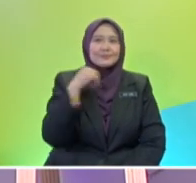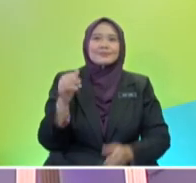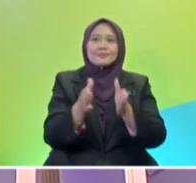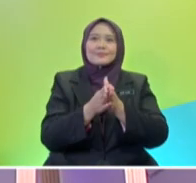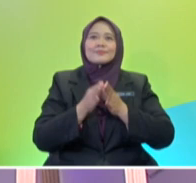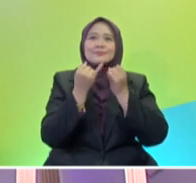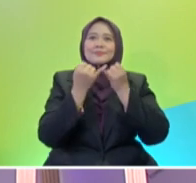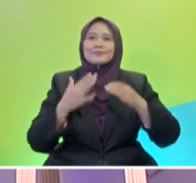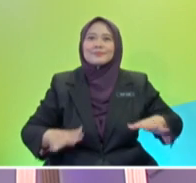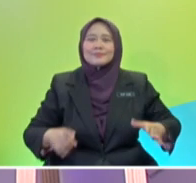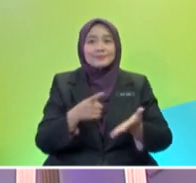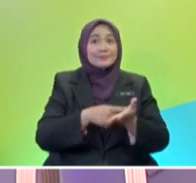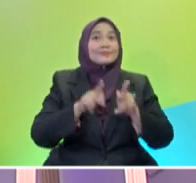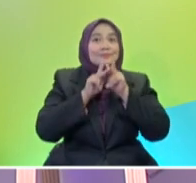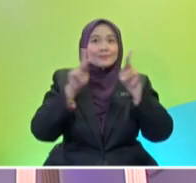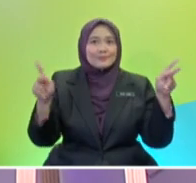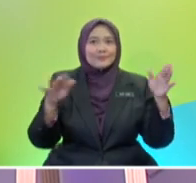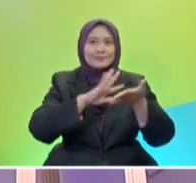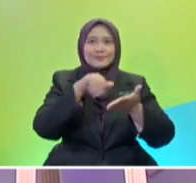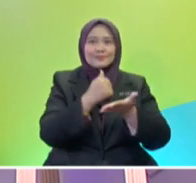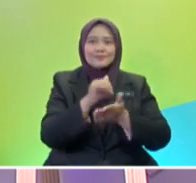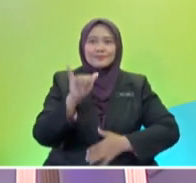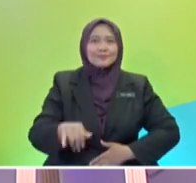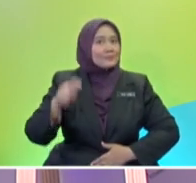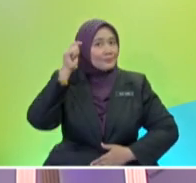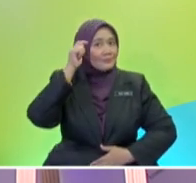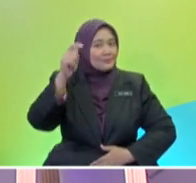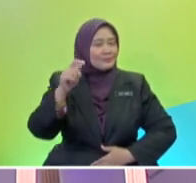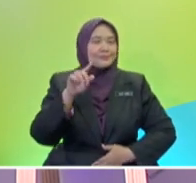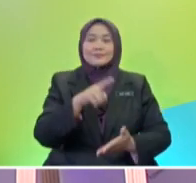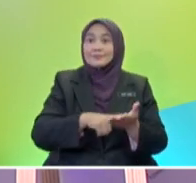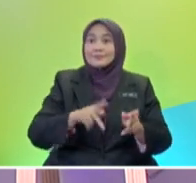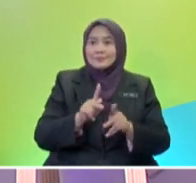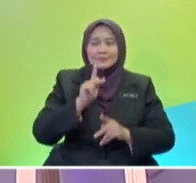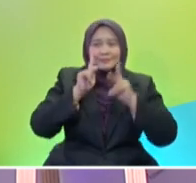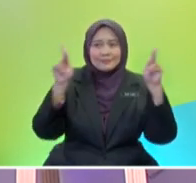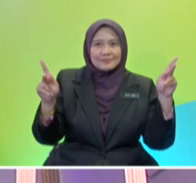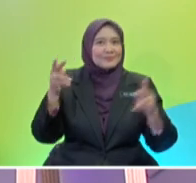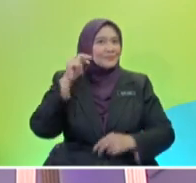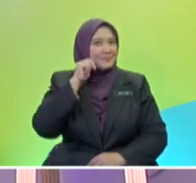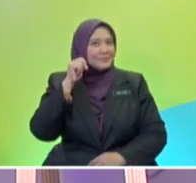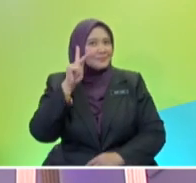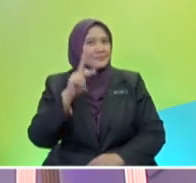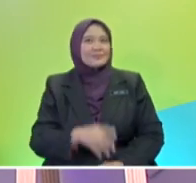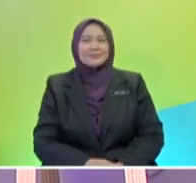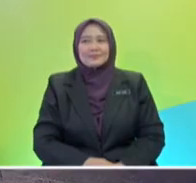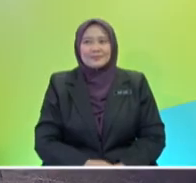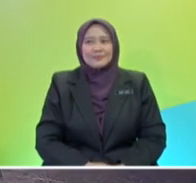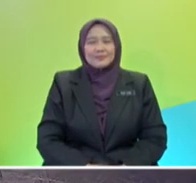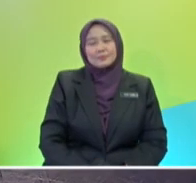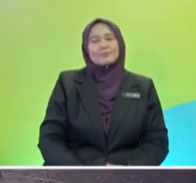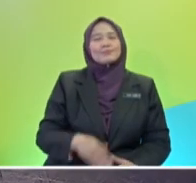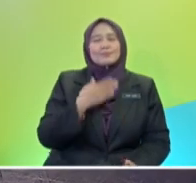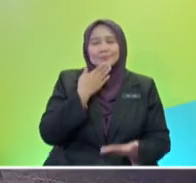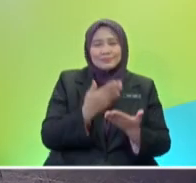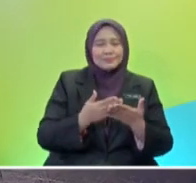sejahtera Apa kabar semua murid-murid yang sedang menuntun dan apa kabar juga bisa Saya baik sehat dan bertenaga